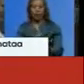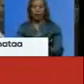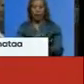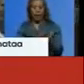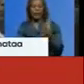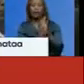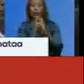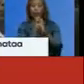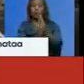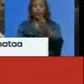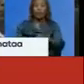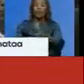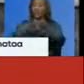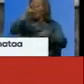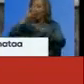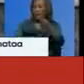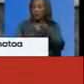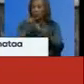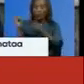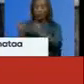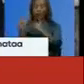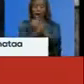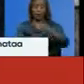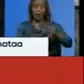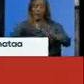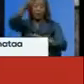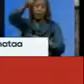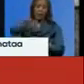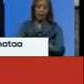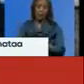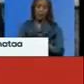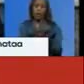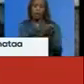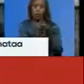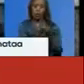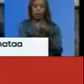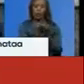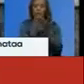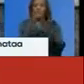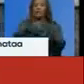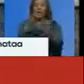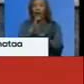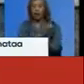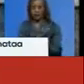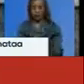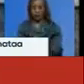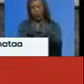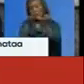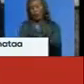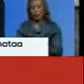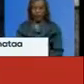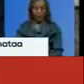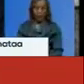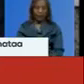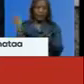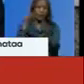በቴክኖሎጂ በመደገፍ ባለመቻሉ እንደ ሀገር ማግኘት የሚገባንን የኢኮኖሚ ትሩፋት ሳናገኝ ቆይተናል።